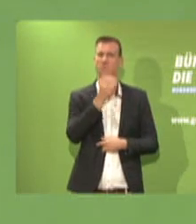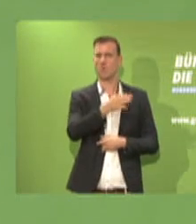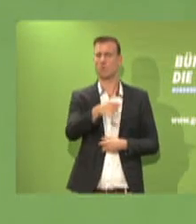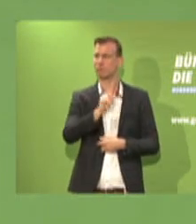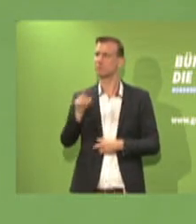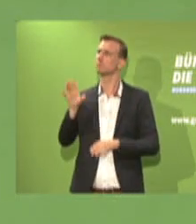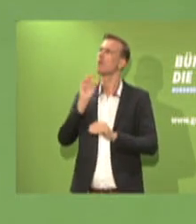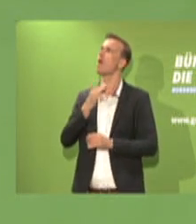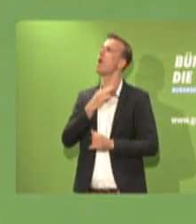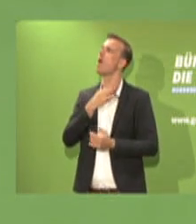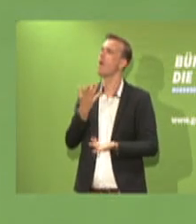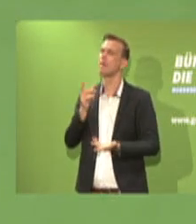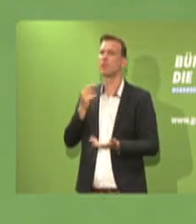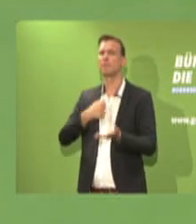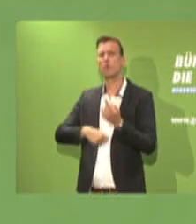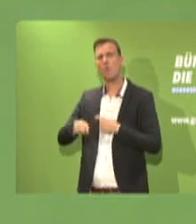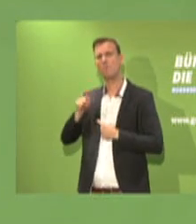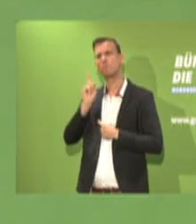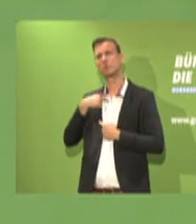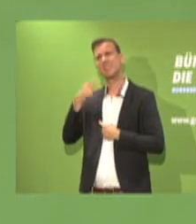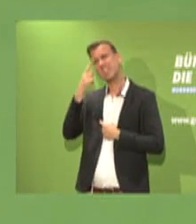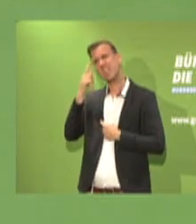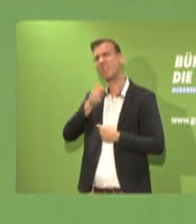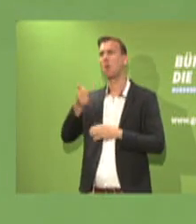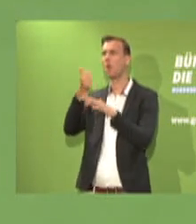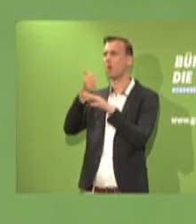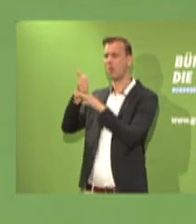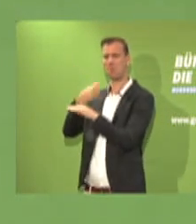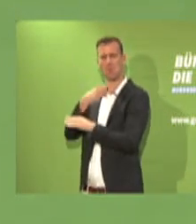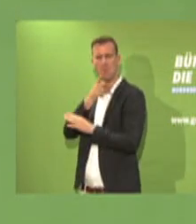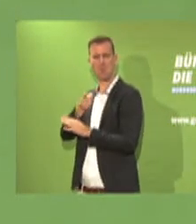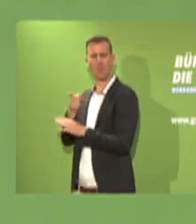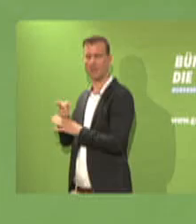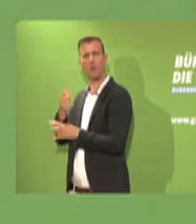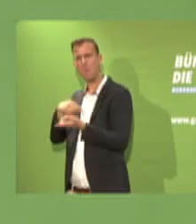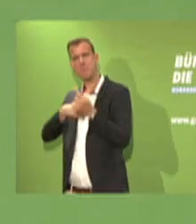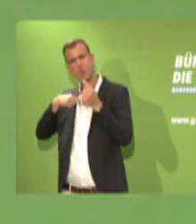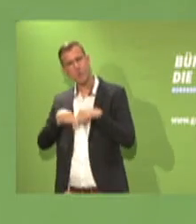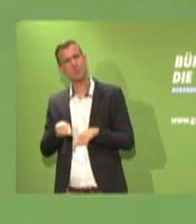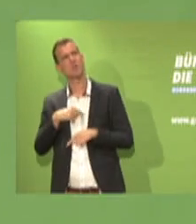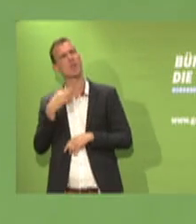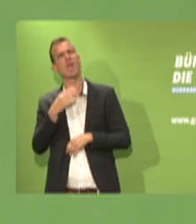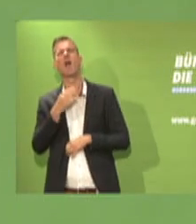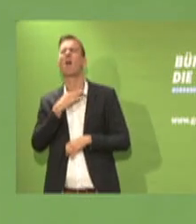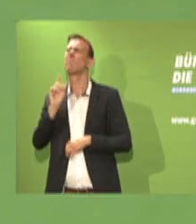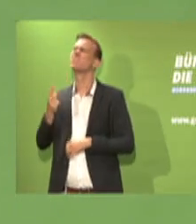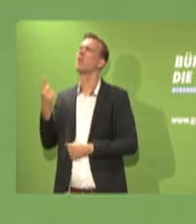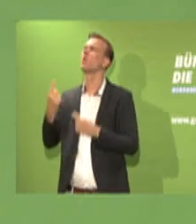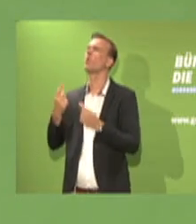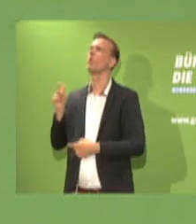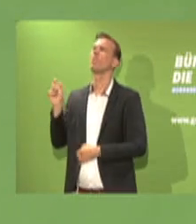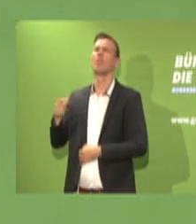ein bisschen stärker von unten denken. Denn also ich will nicht nur, ach, da kommt wieder der Spinner von den